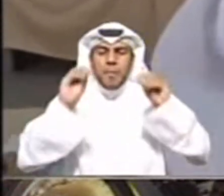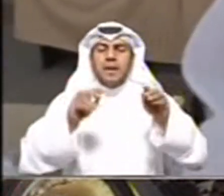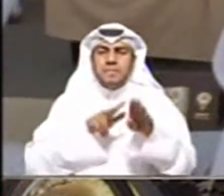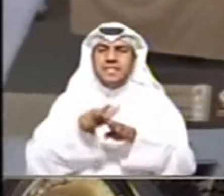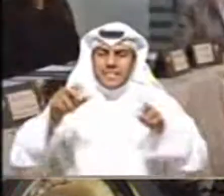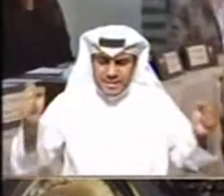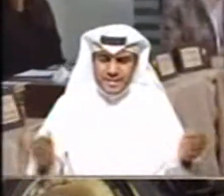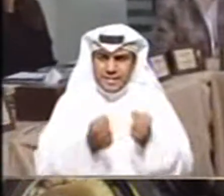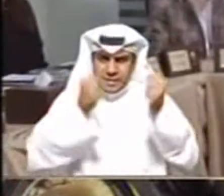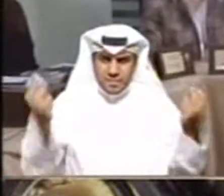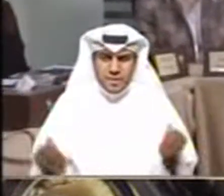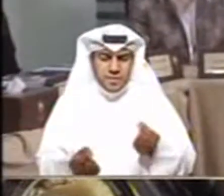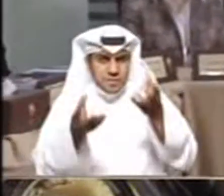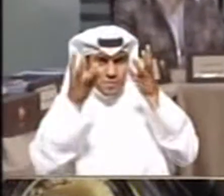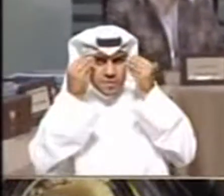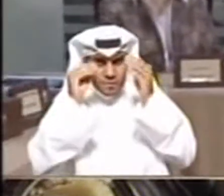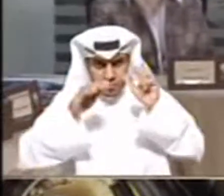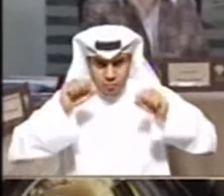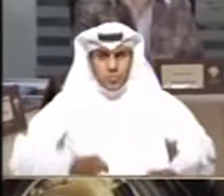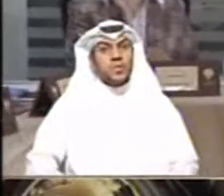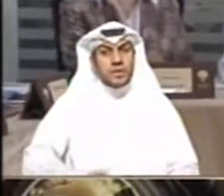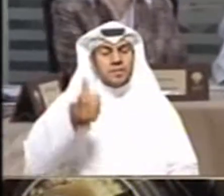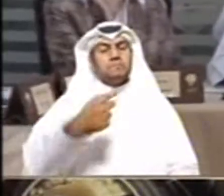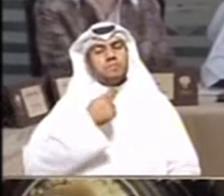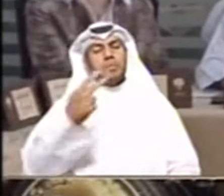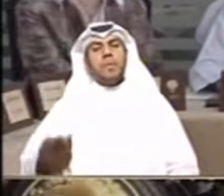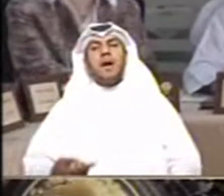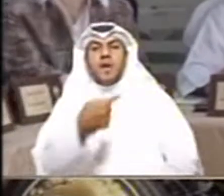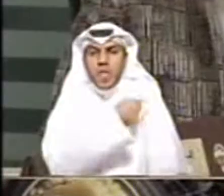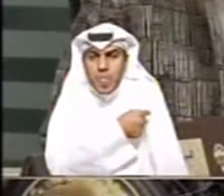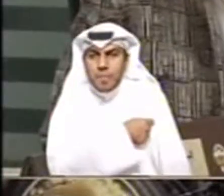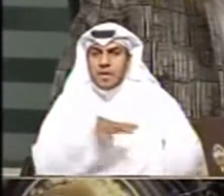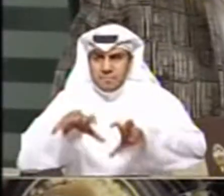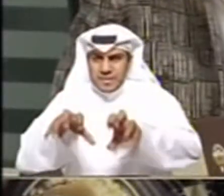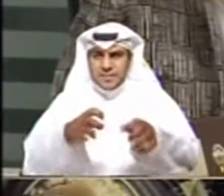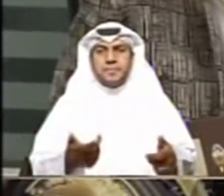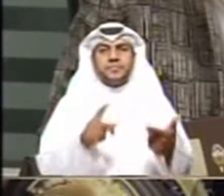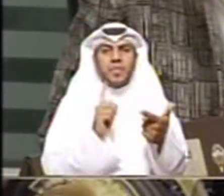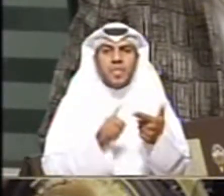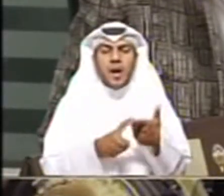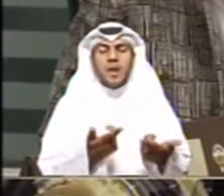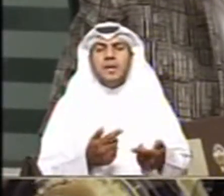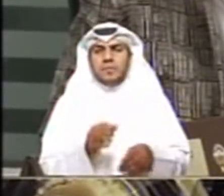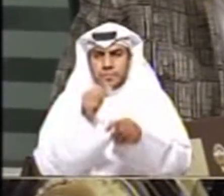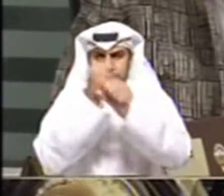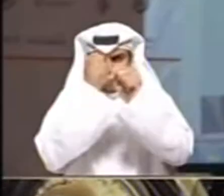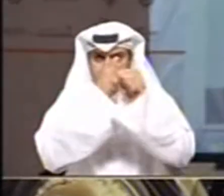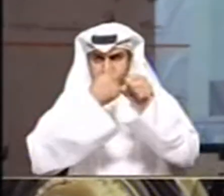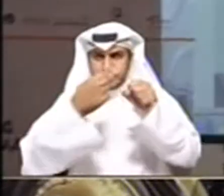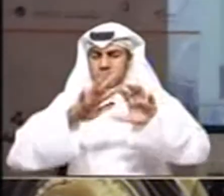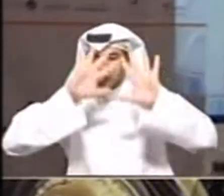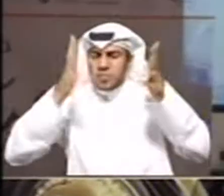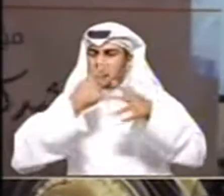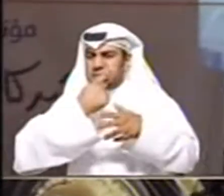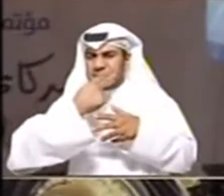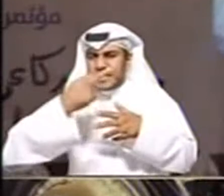الرعاية الاجتماعية في الدولة، والتي تتضمن عملية التدريب النوعي لفئة ذوي الإعاقة والسعي لتوظيفهم ودعم